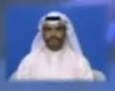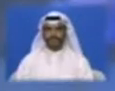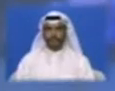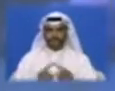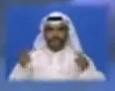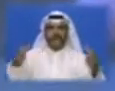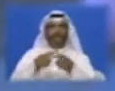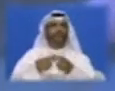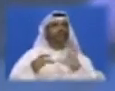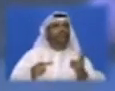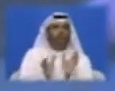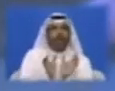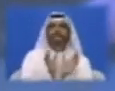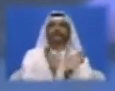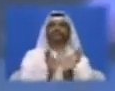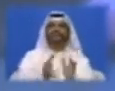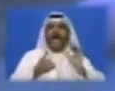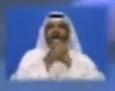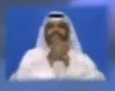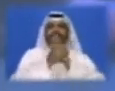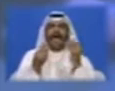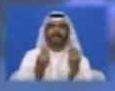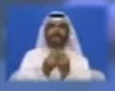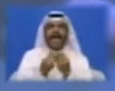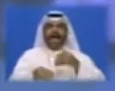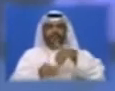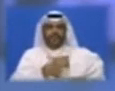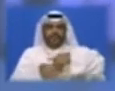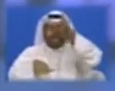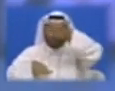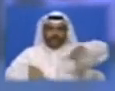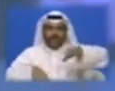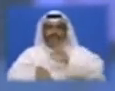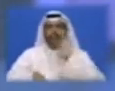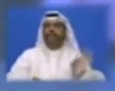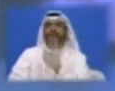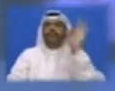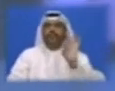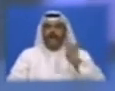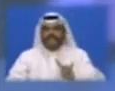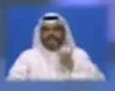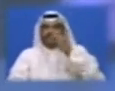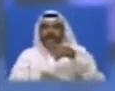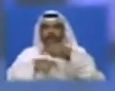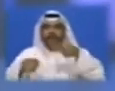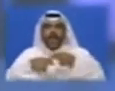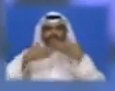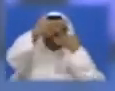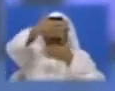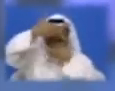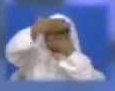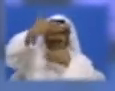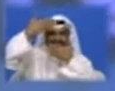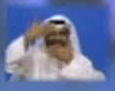بحث وفد مجموعة الصداقة البرلمانية السادسة في مجلس الأمة مع رئيس مجلس النواب المغربي رشيد الطالبي العلمي أمس